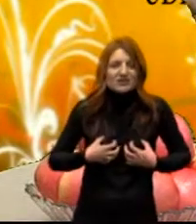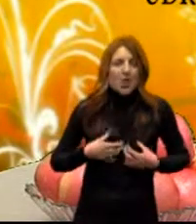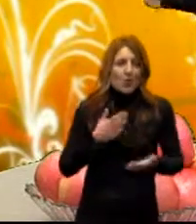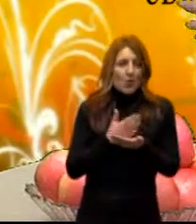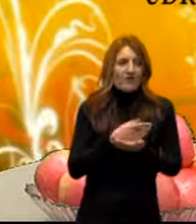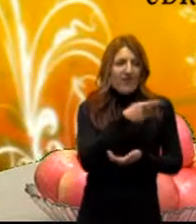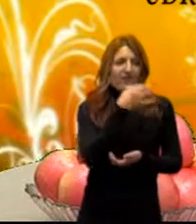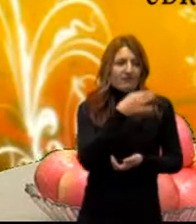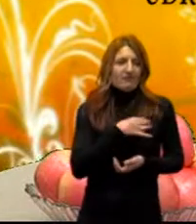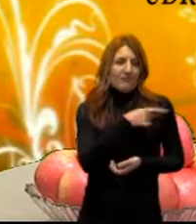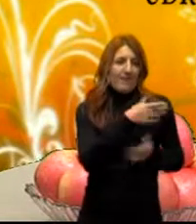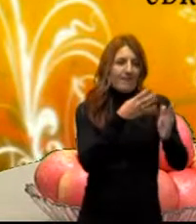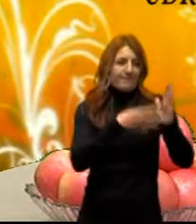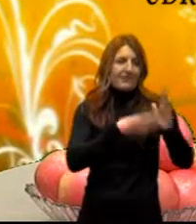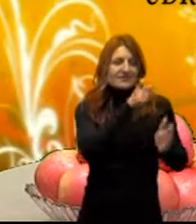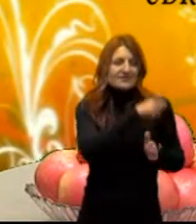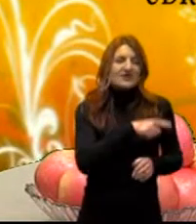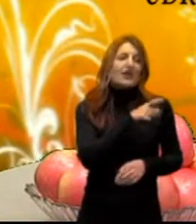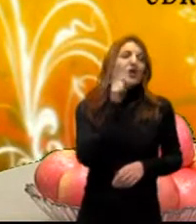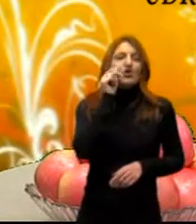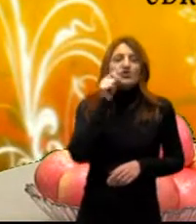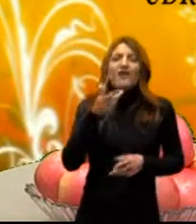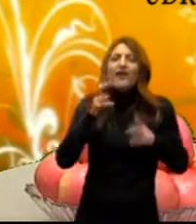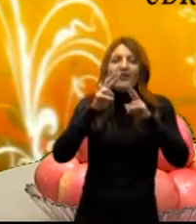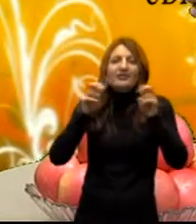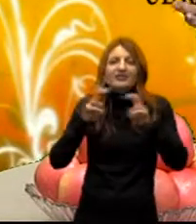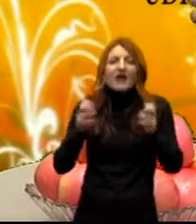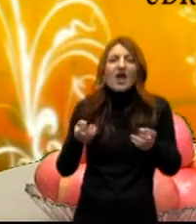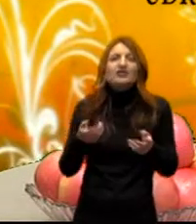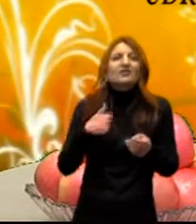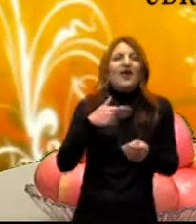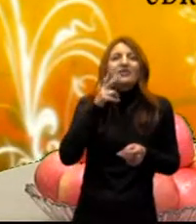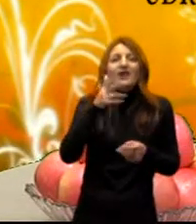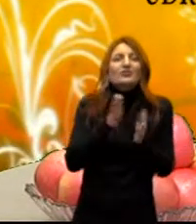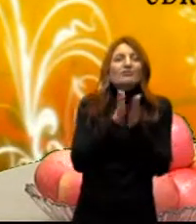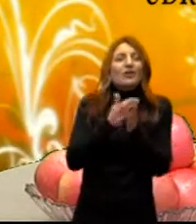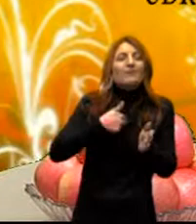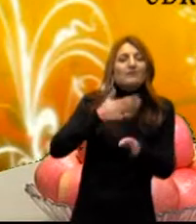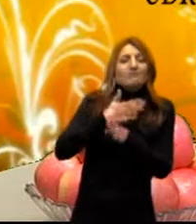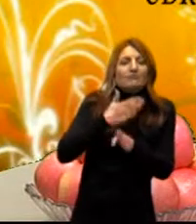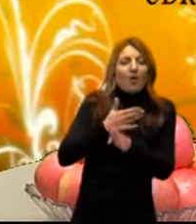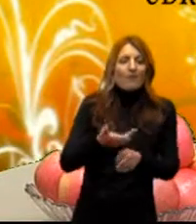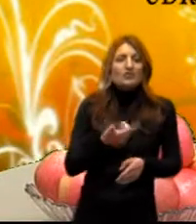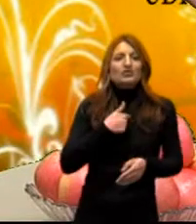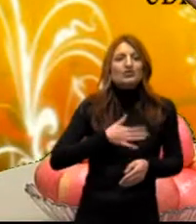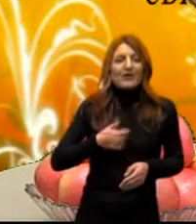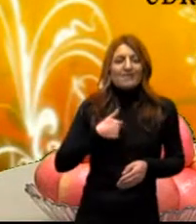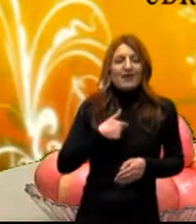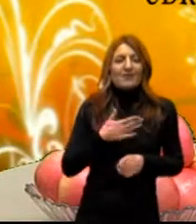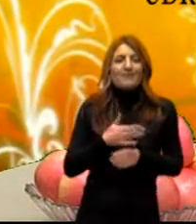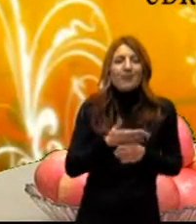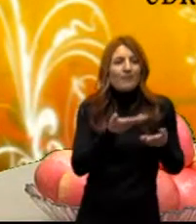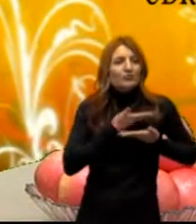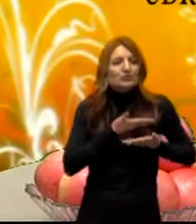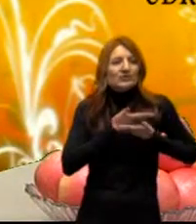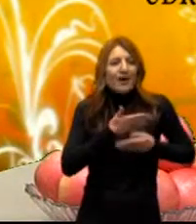kažete, psihijatri, psiholozi, čovjek traži, još uvijek traži pomoć, pomognite mi. Možda... I pažnju. Nema dovoljno pažnje u